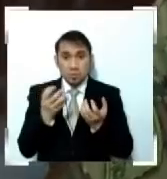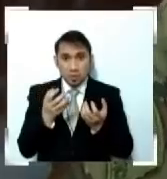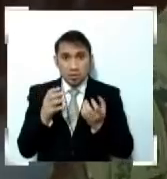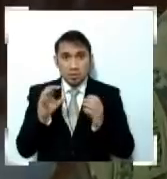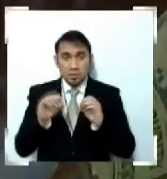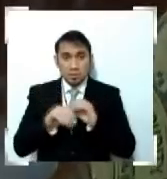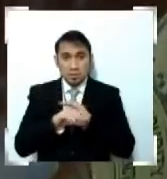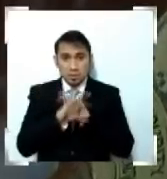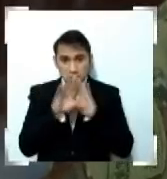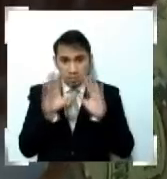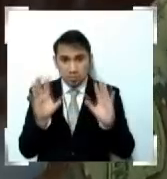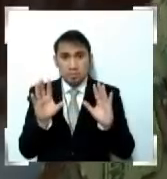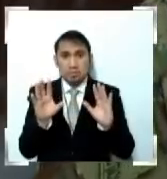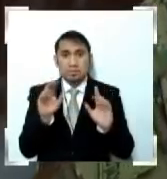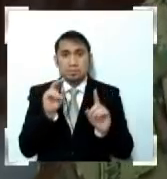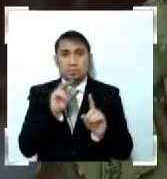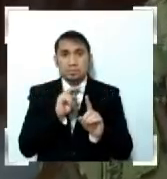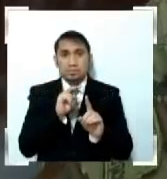pananaw